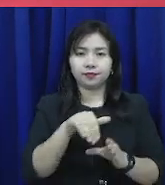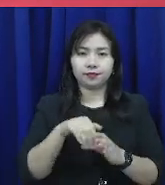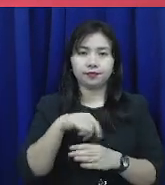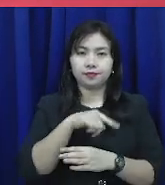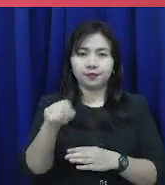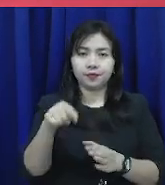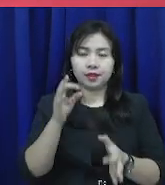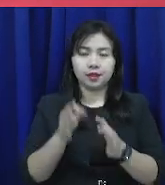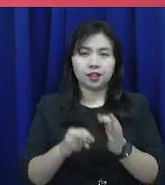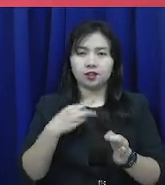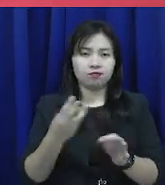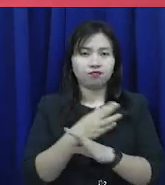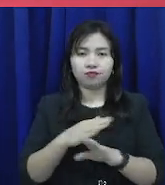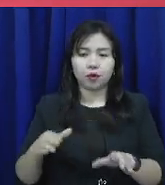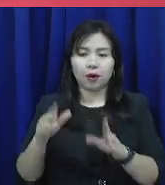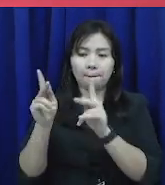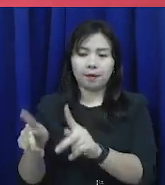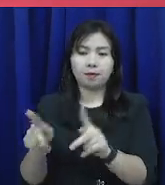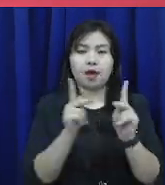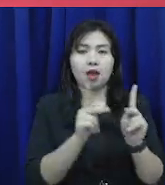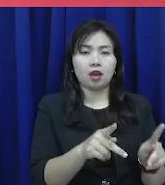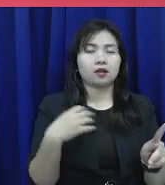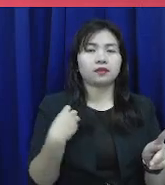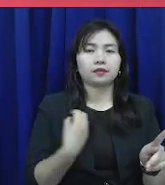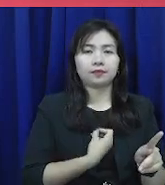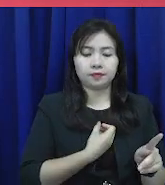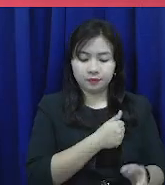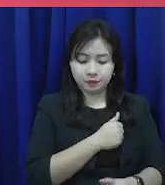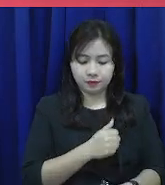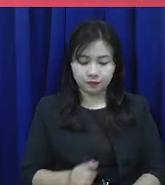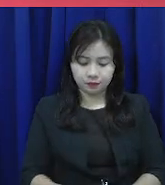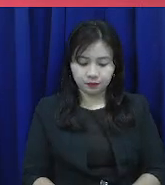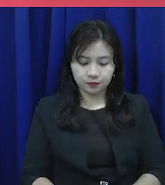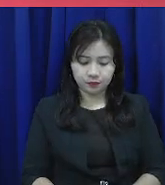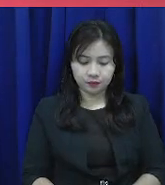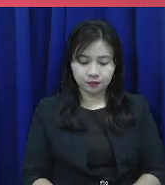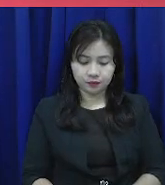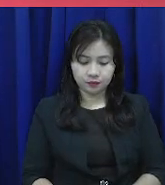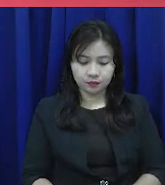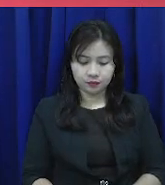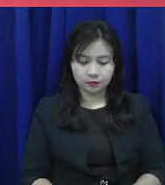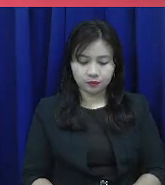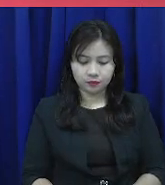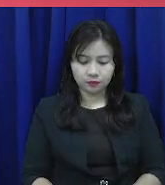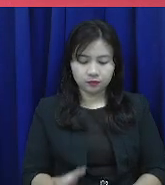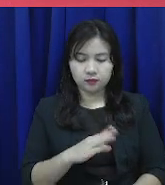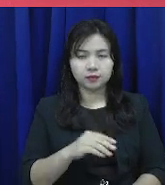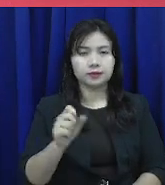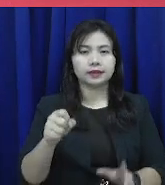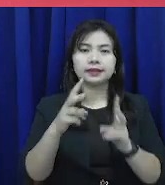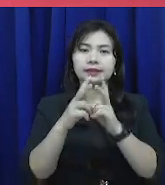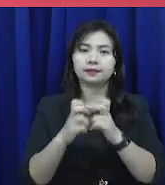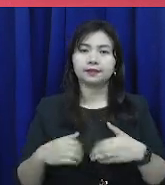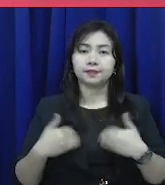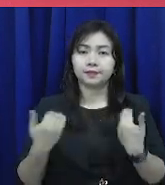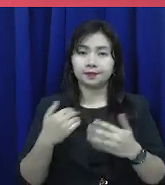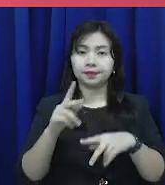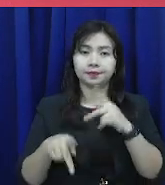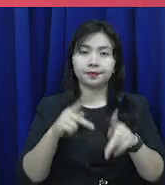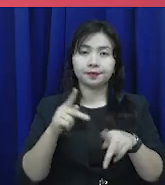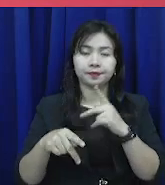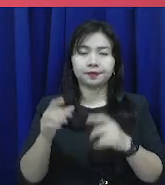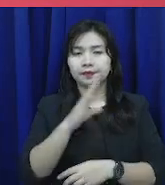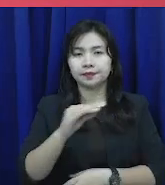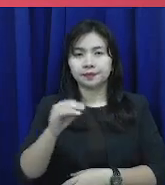natin kinulit ang ating pong mga sarili if you're really paying attention to this bre mapayang people hanggang adults mga